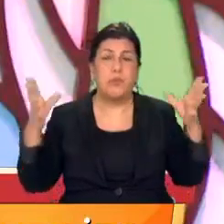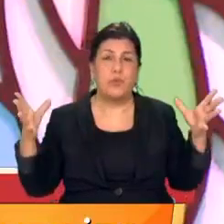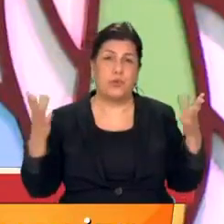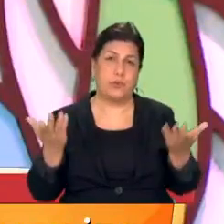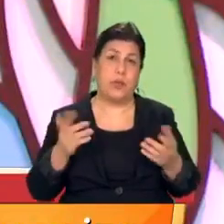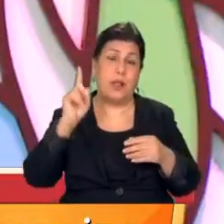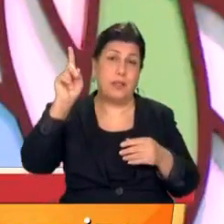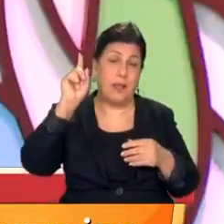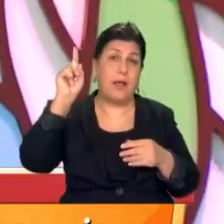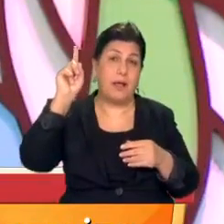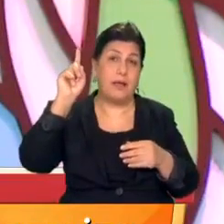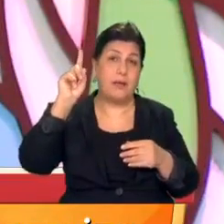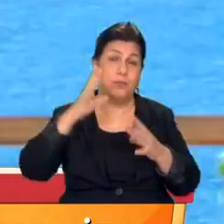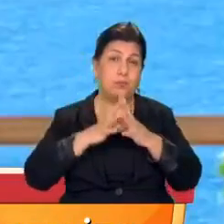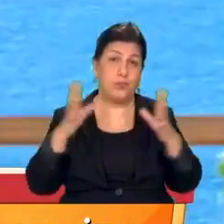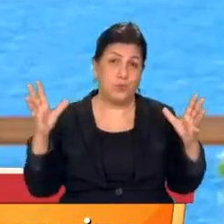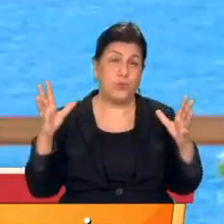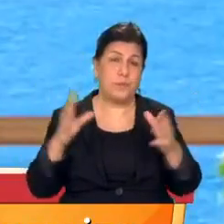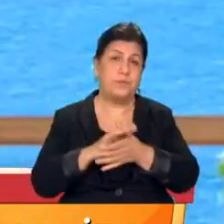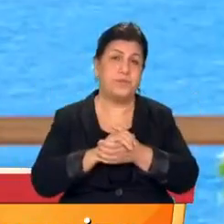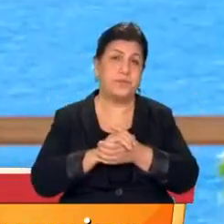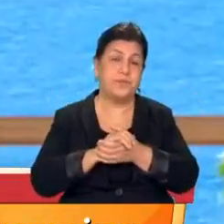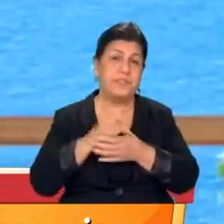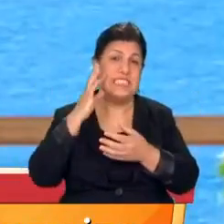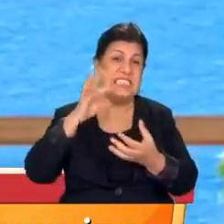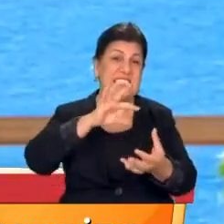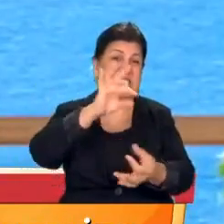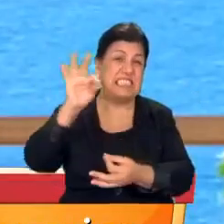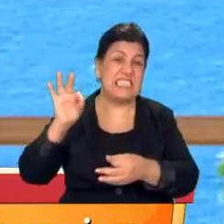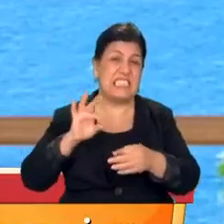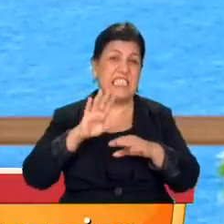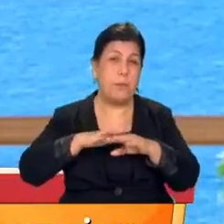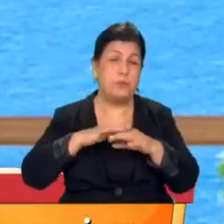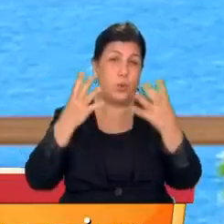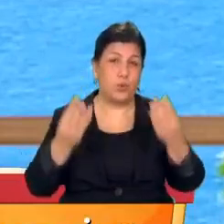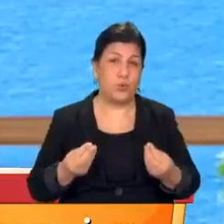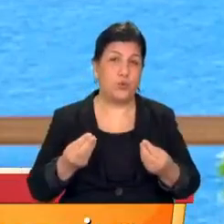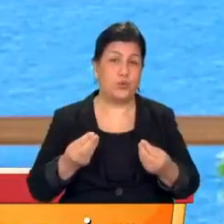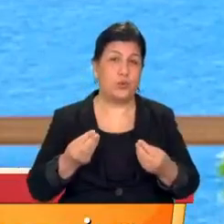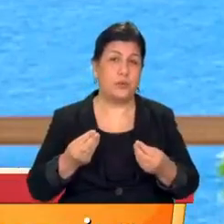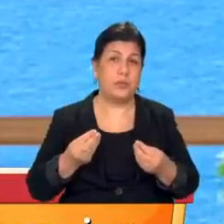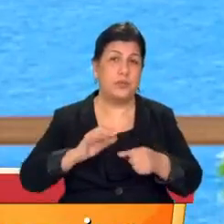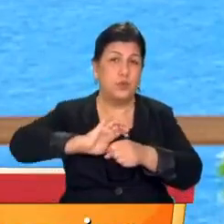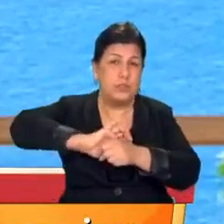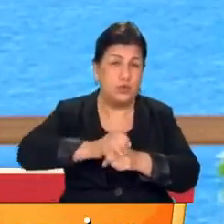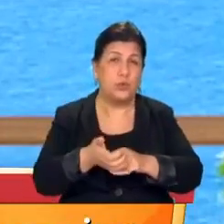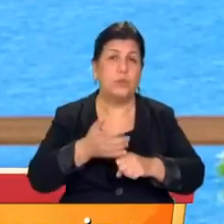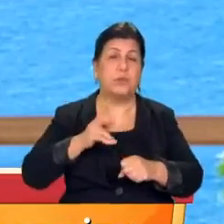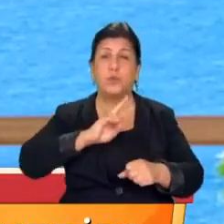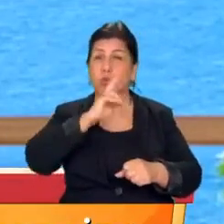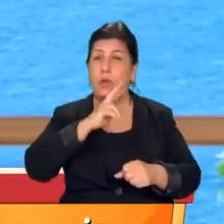Eğer Allahü Teala Allah kullarına işlemiş olduğu zulümlerden ve